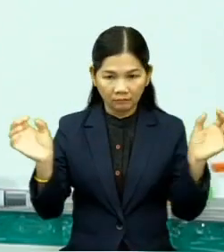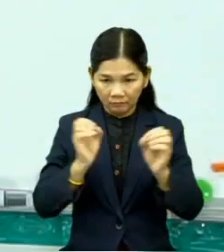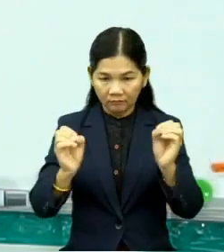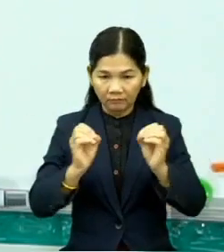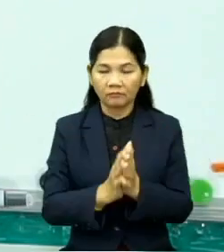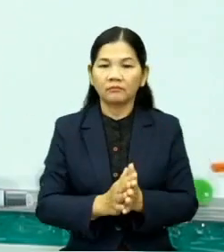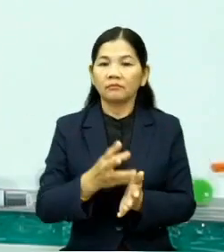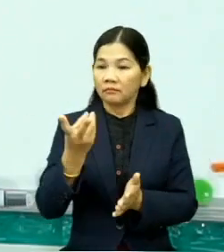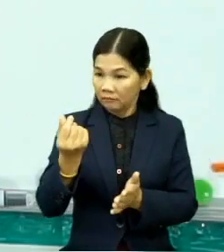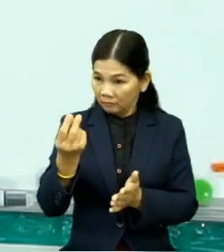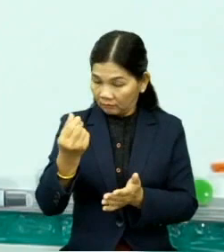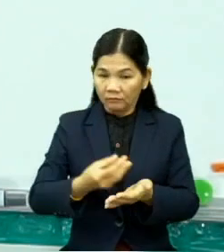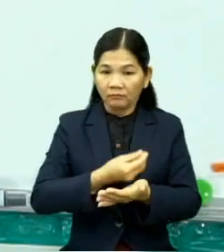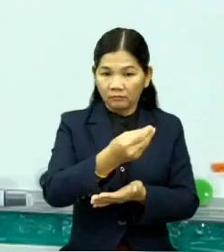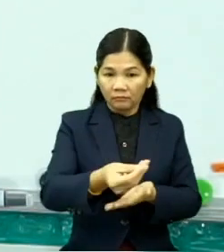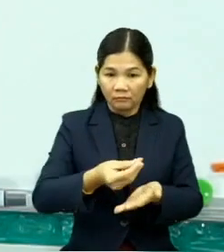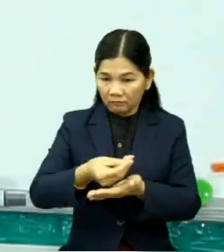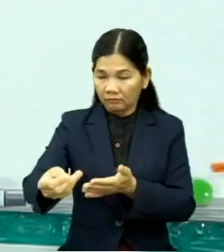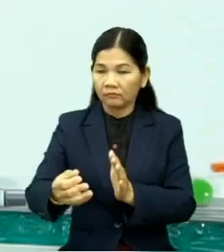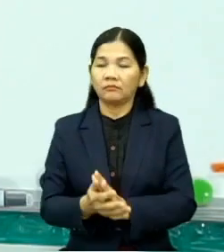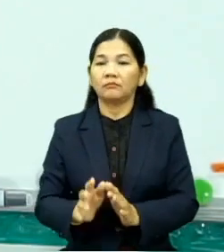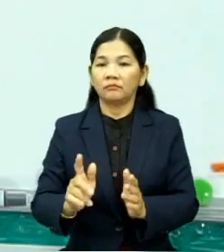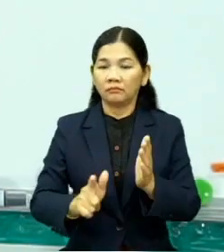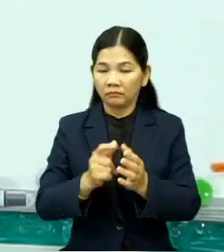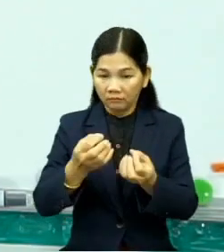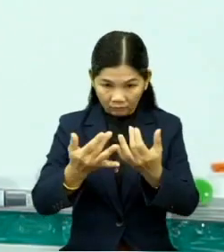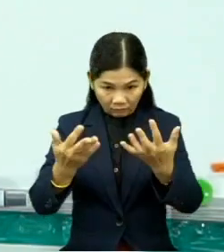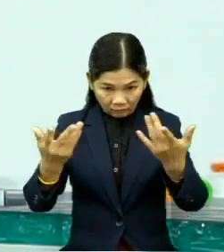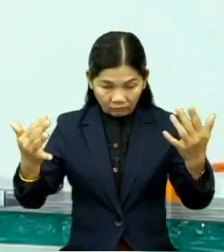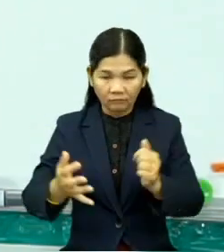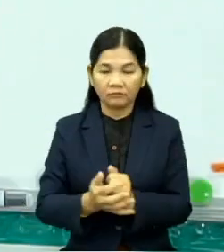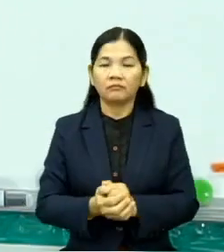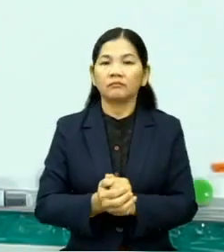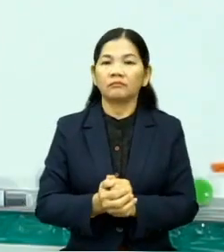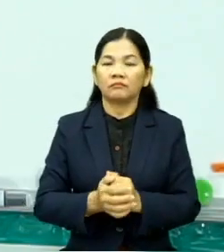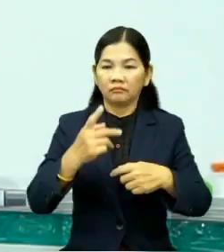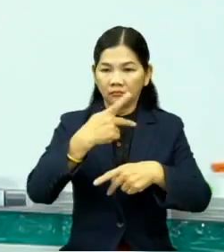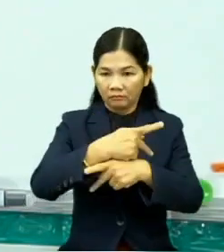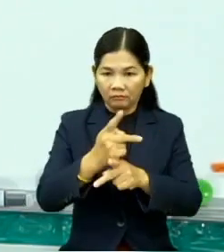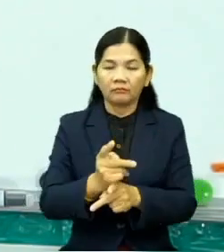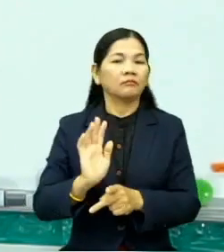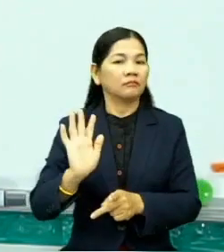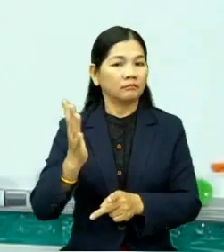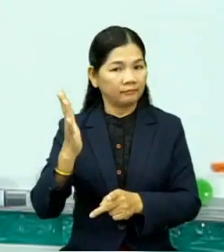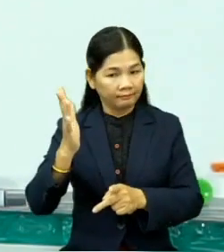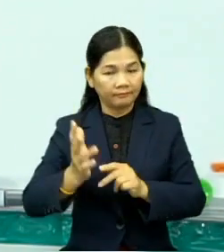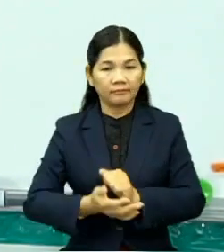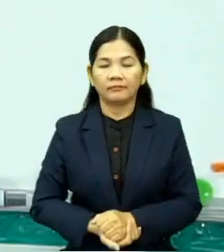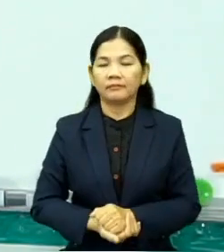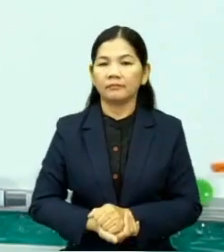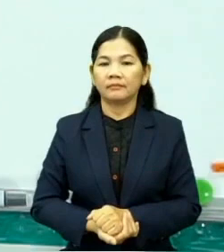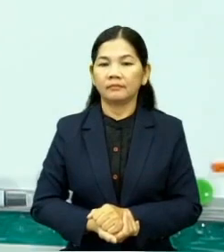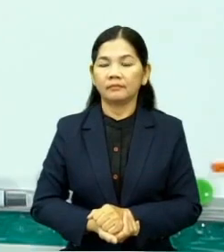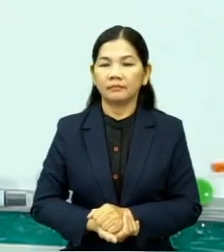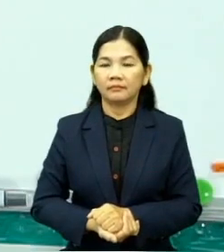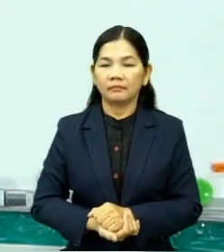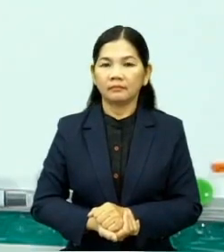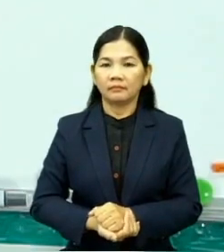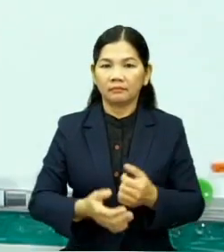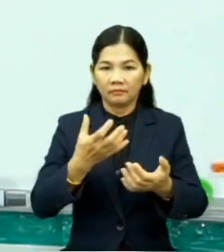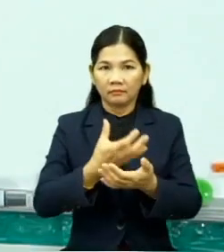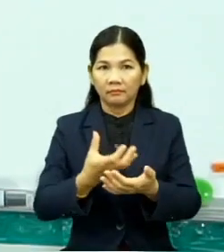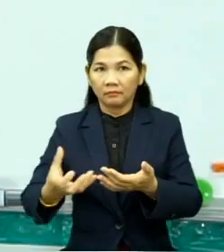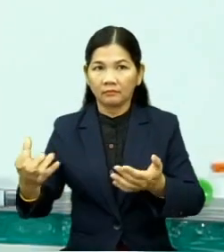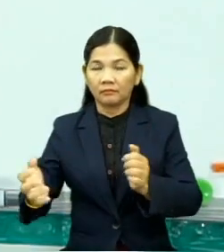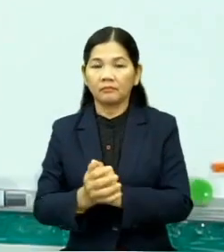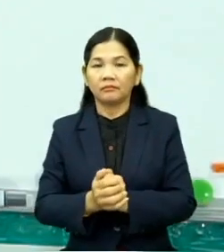ចំណាយថវិកាច្រើនសម្រាប់ផលិតដែរឧប